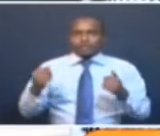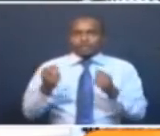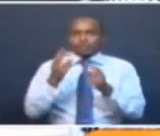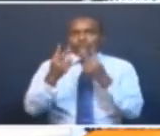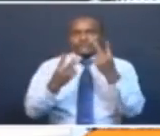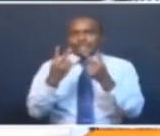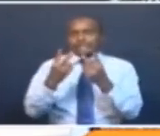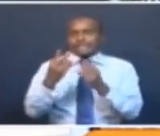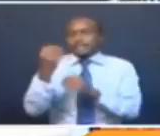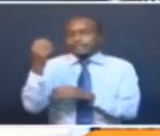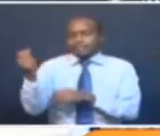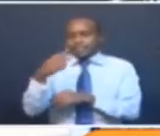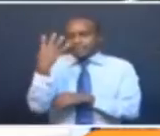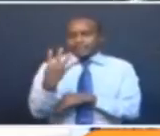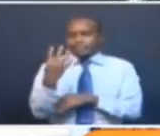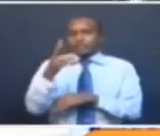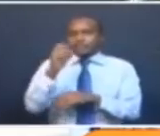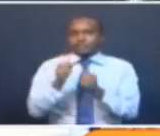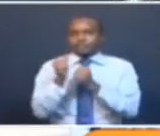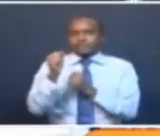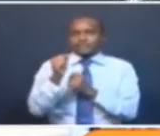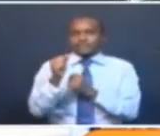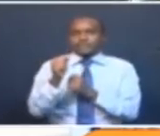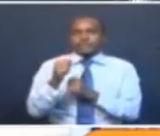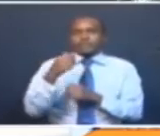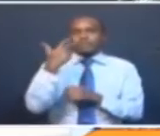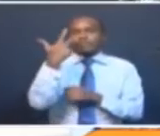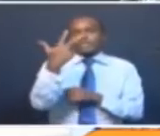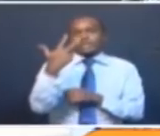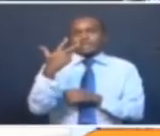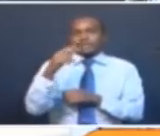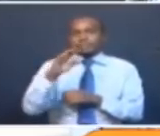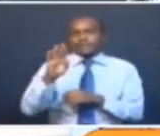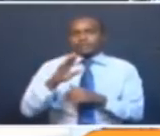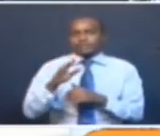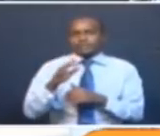April 2015 for Kenya shillings